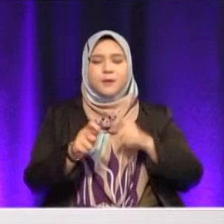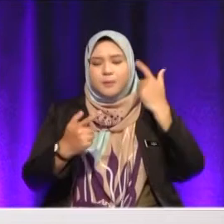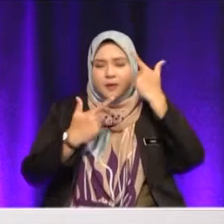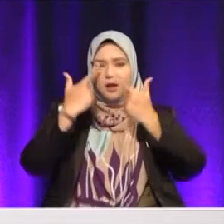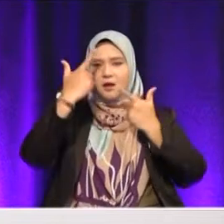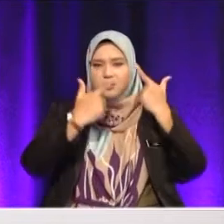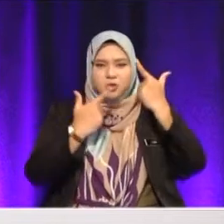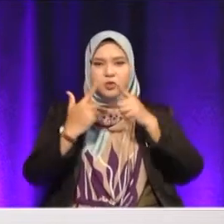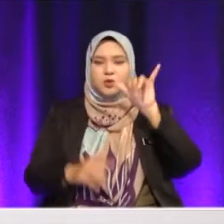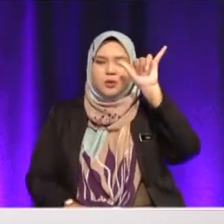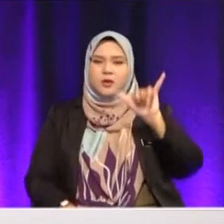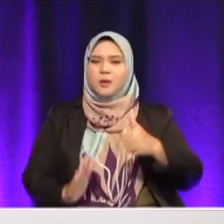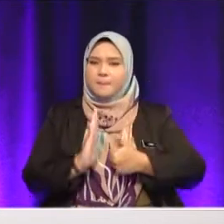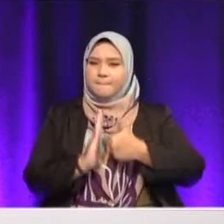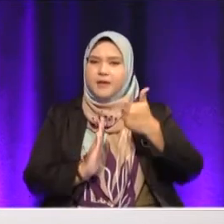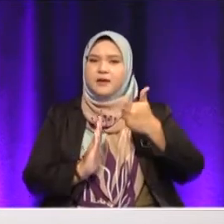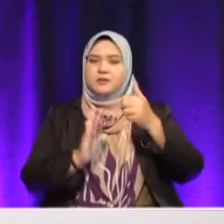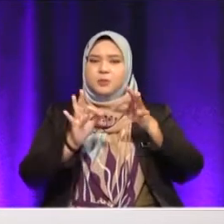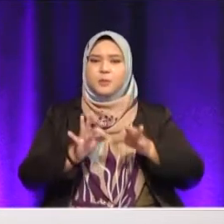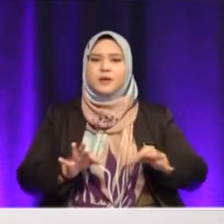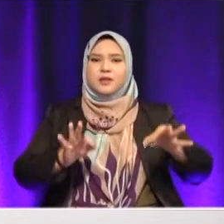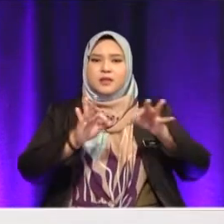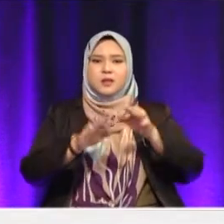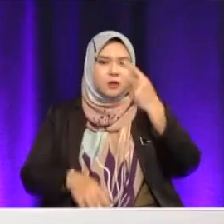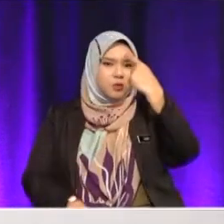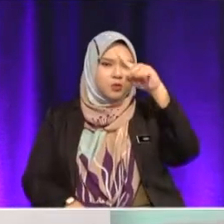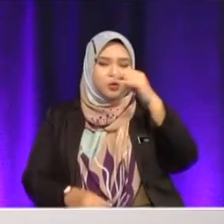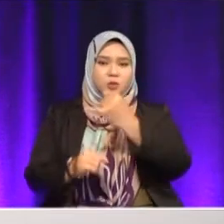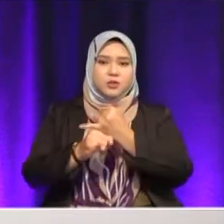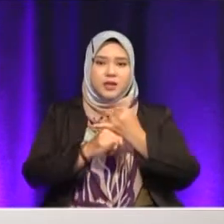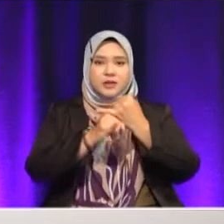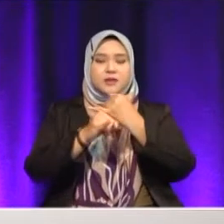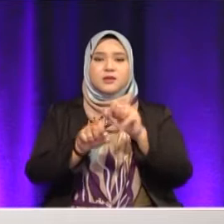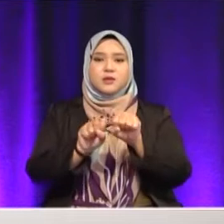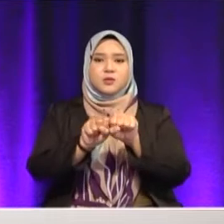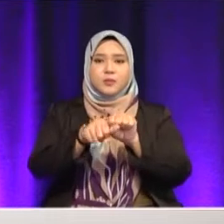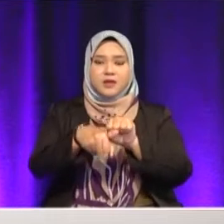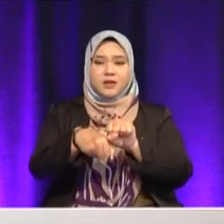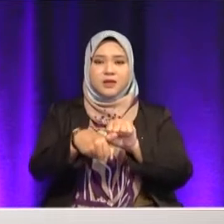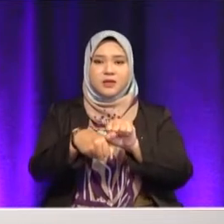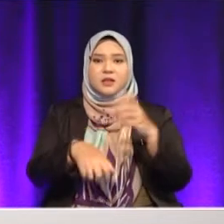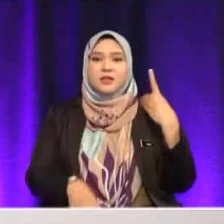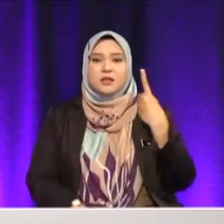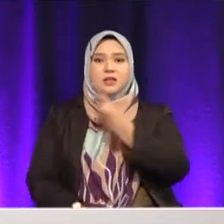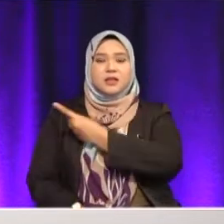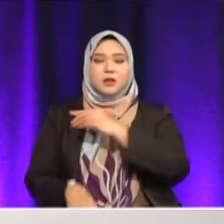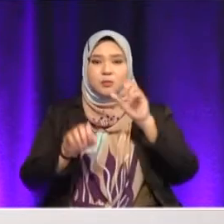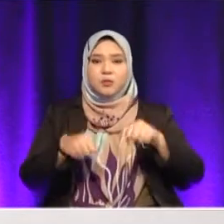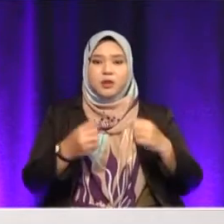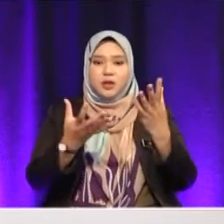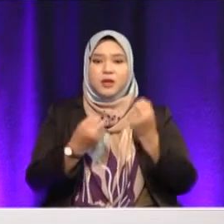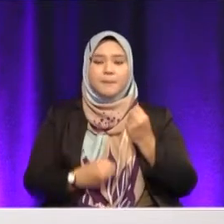sampingan atau industri kecil sederhana penduduk tempat tumbuhnya pendapatan melalui activity